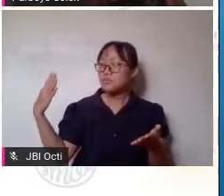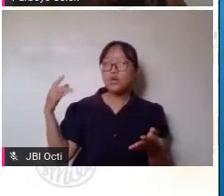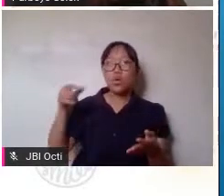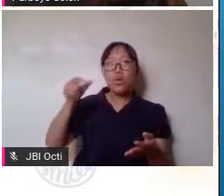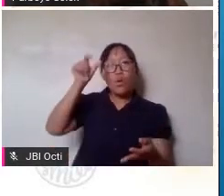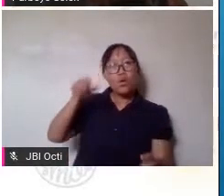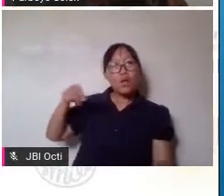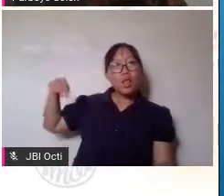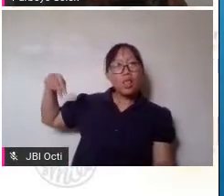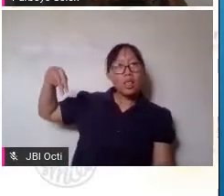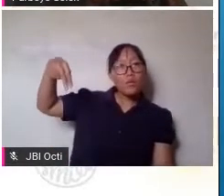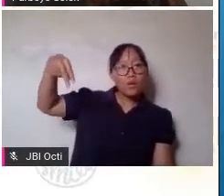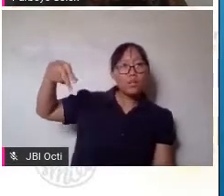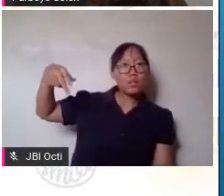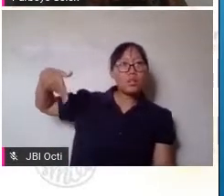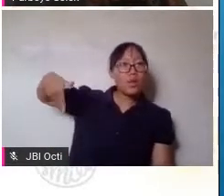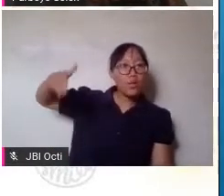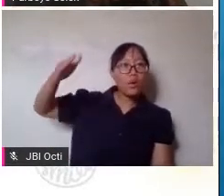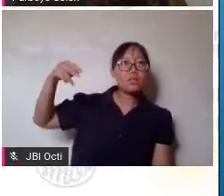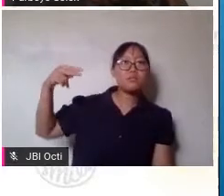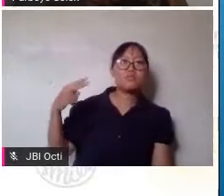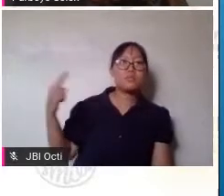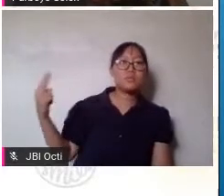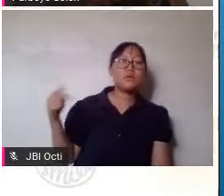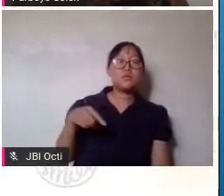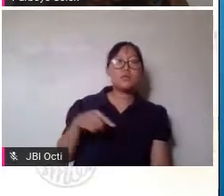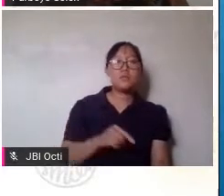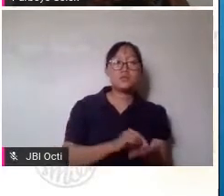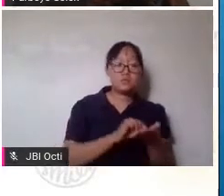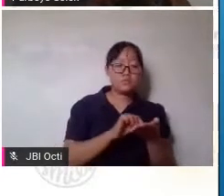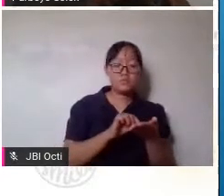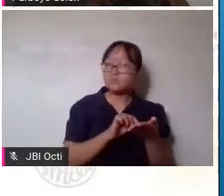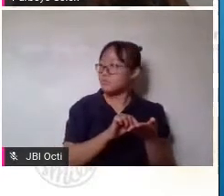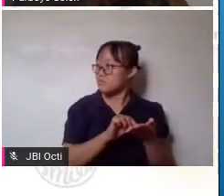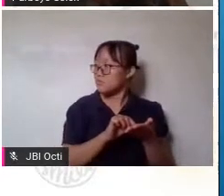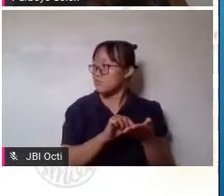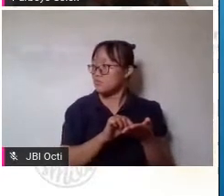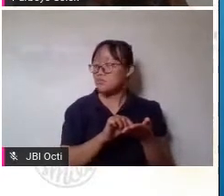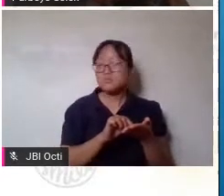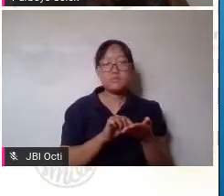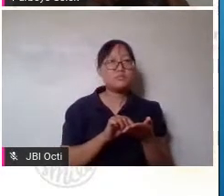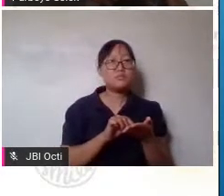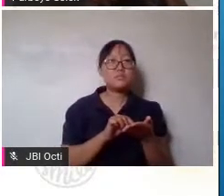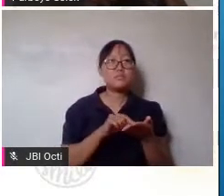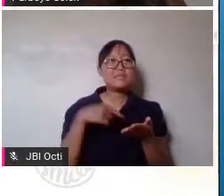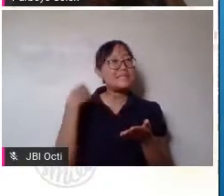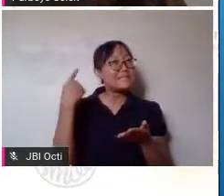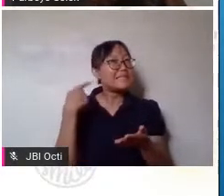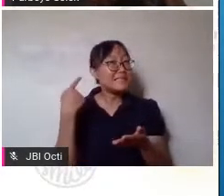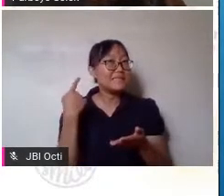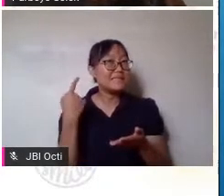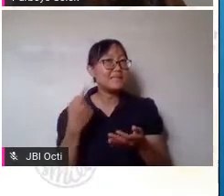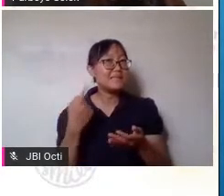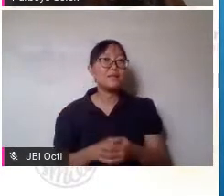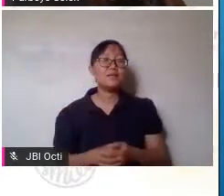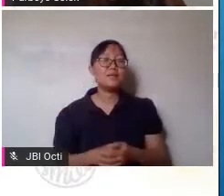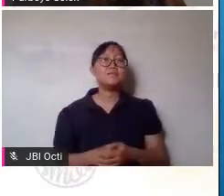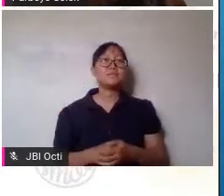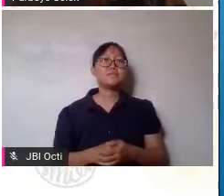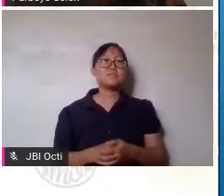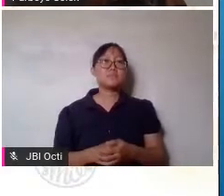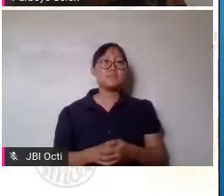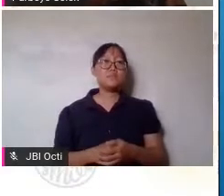luar kelas, ya perhatiannya teralih ke suara yang dengar itu. Nah, bentuk lain bisa kita dapatkan, dan ini